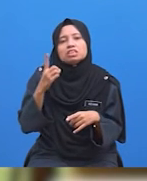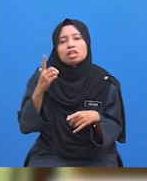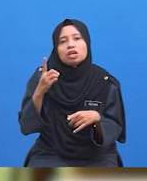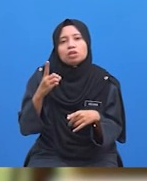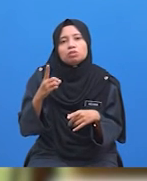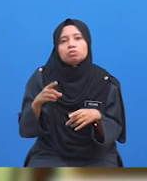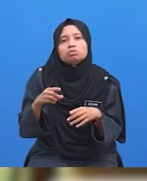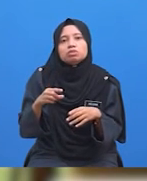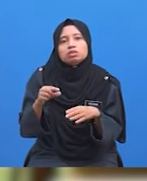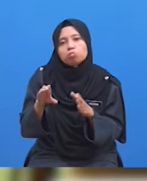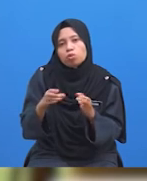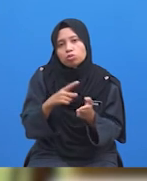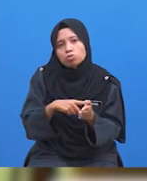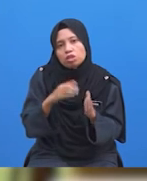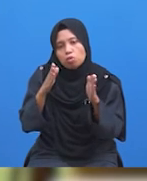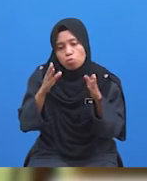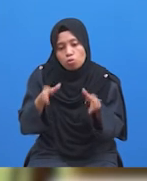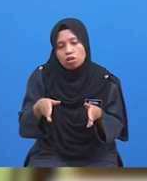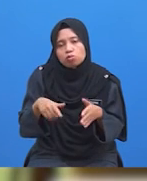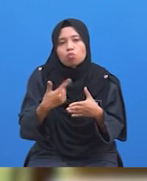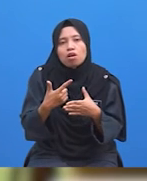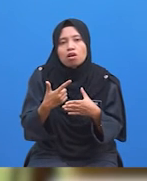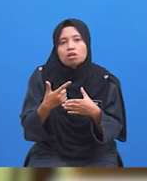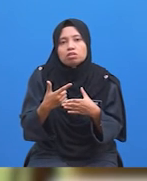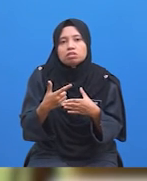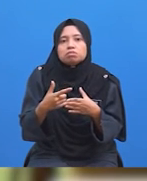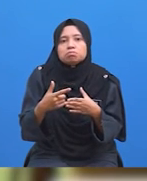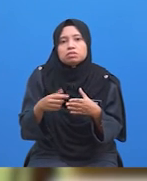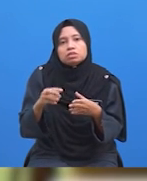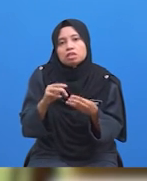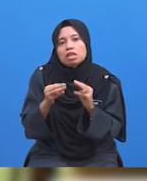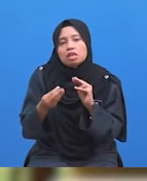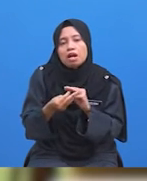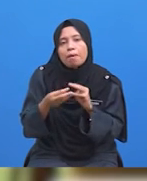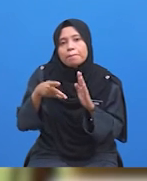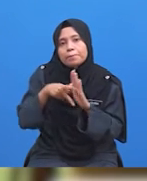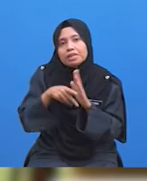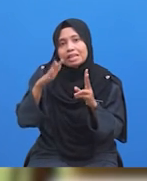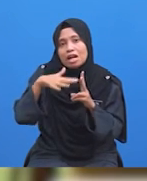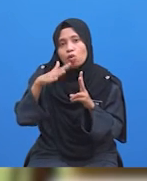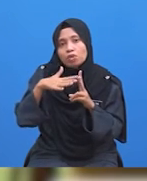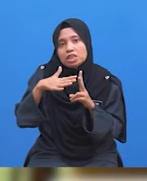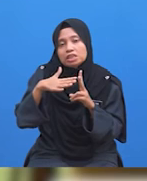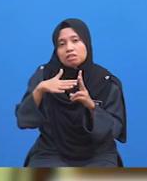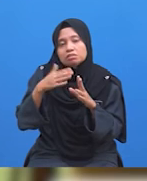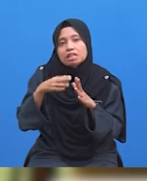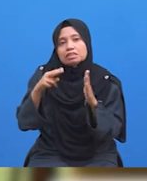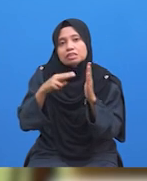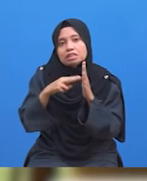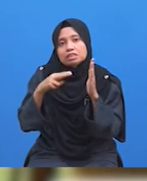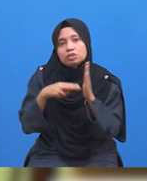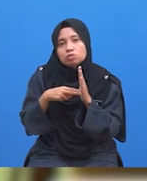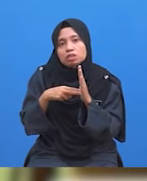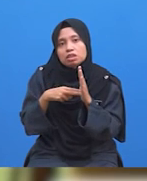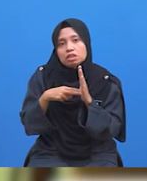oleh warga asing Selain itu berlaku juga masalah perkawinan yang tidak sah di sisi undang-undang dari